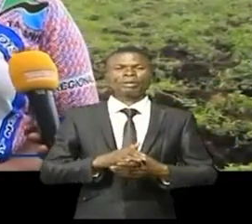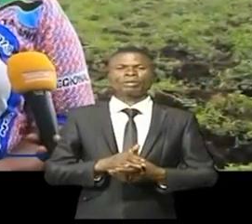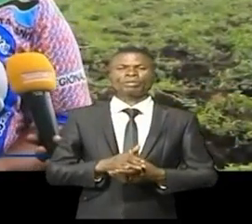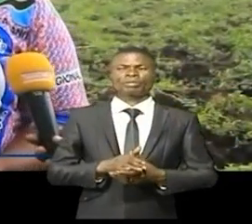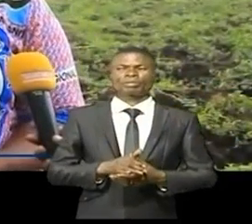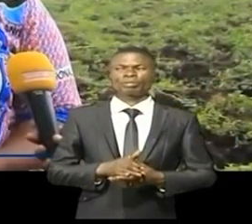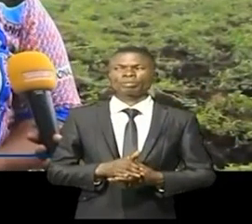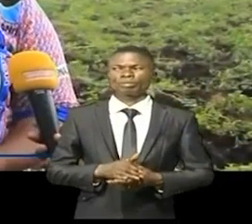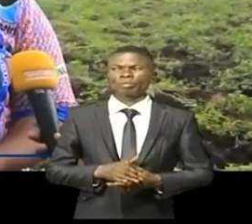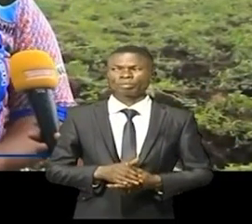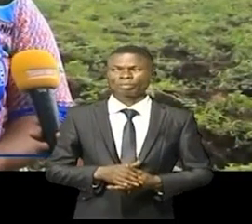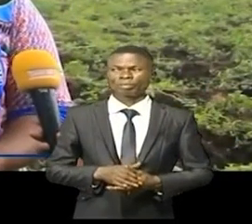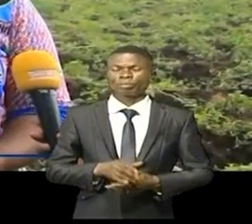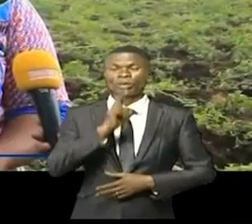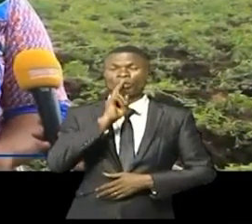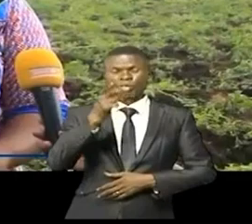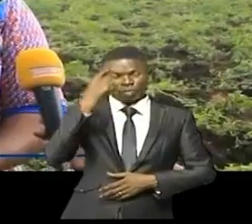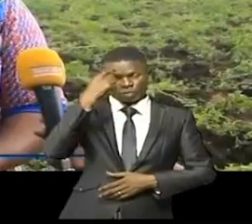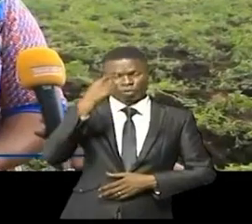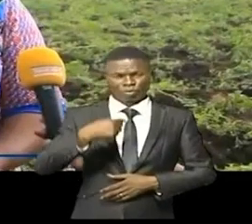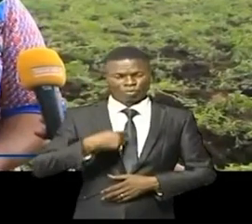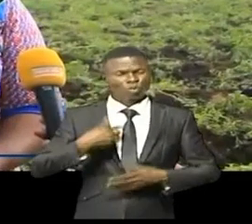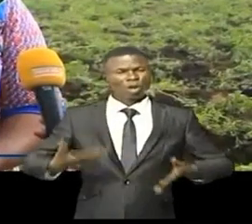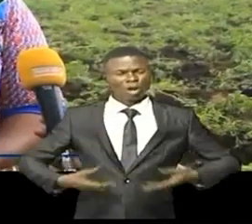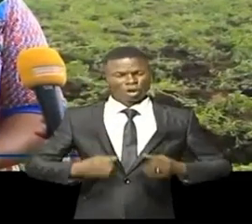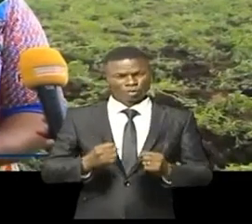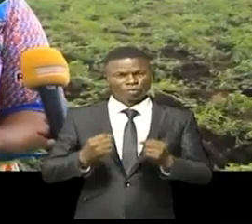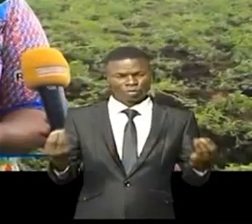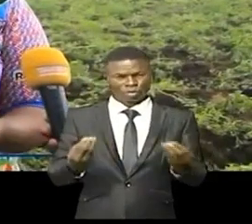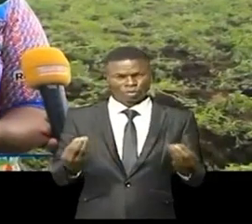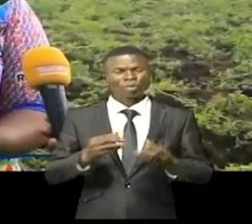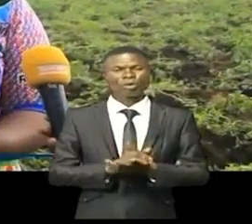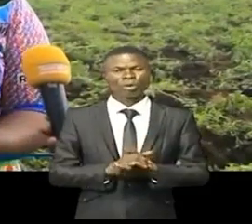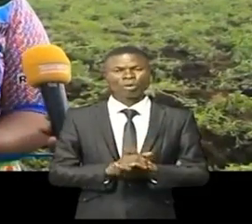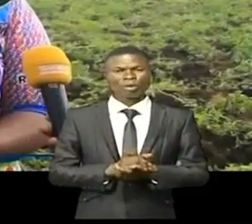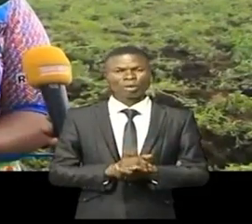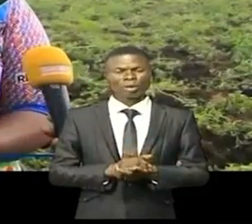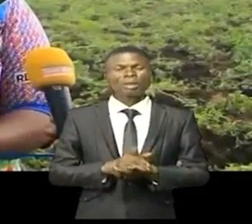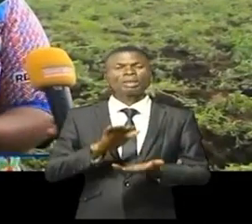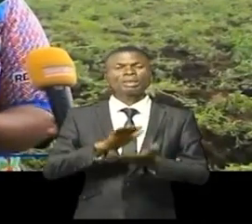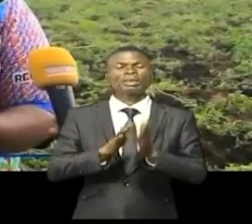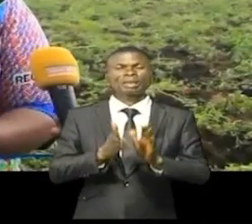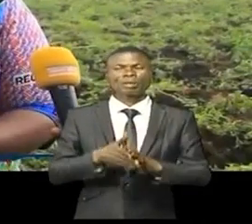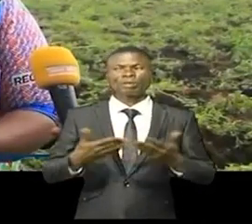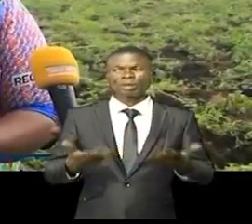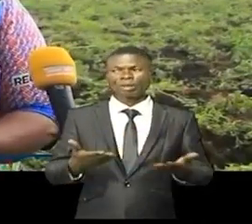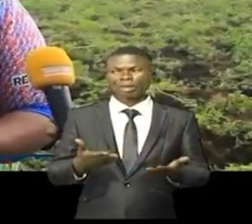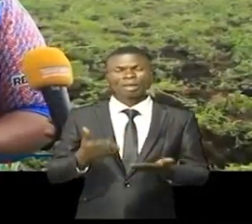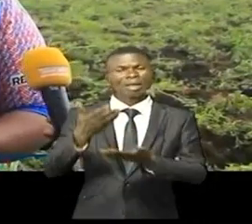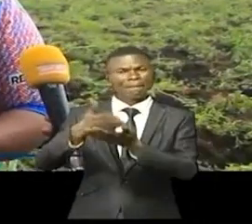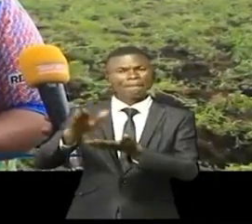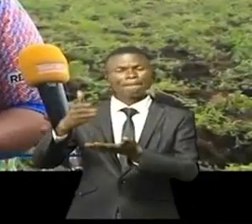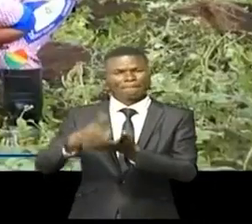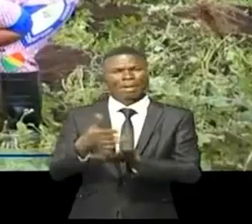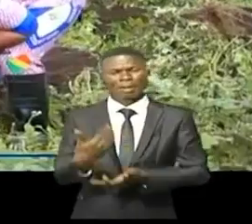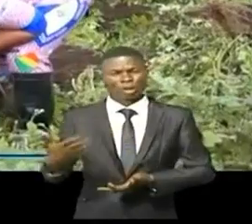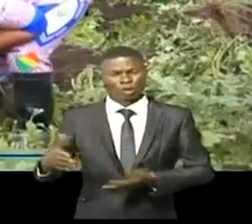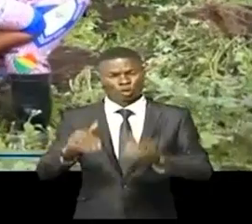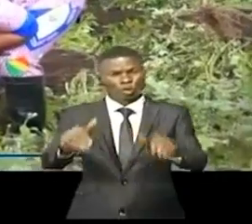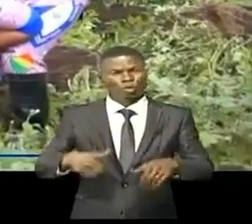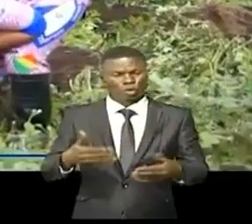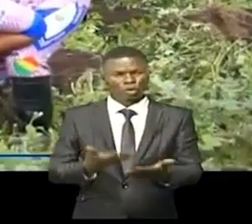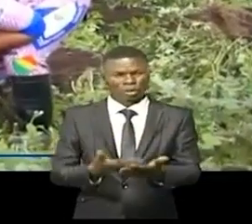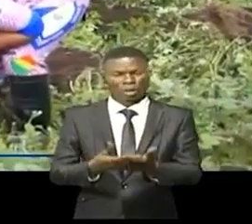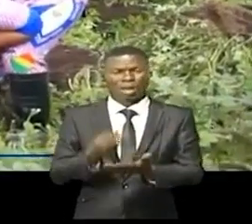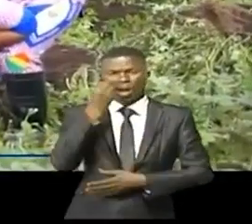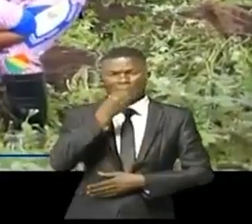d'aujourd'hui, vraiment, c'est pour moi une joie parce que ça sera vraiment distribué au sinistre de Nirangomo. De la